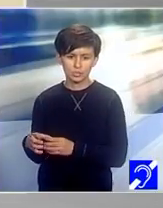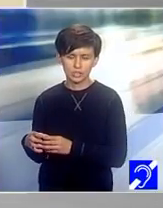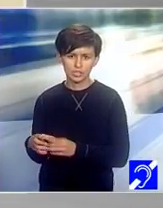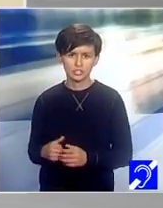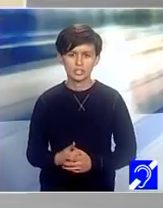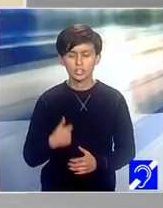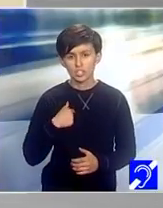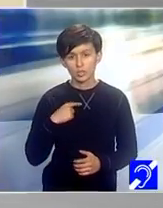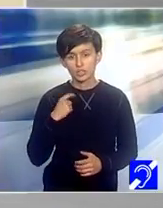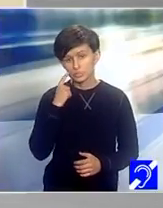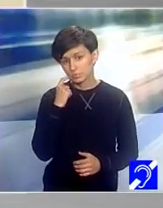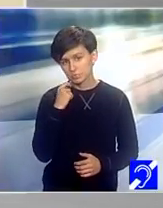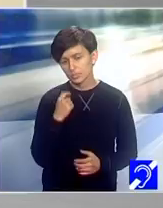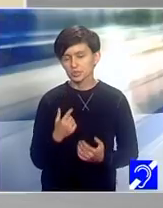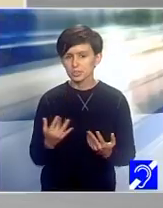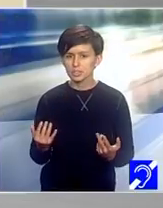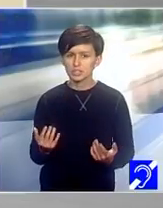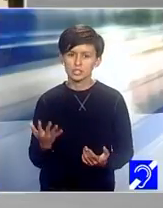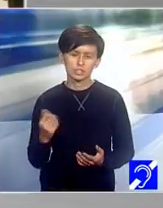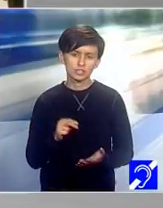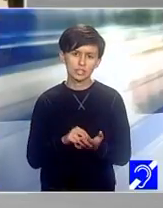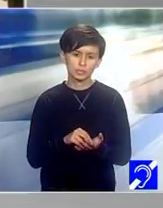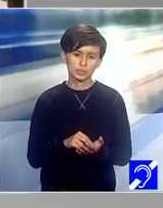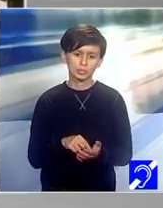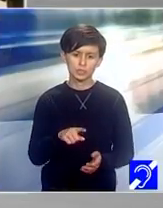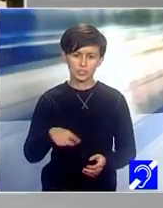curios, cât din ce v-ați propus se va face